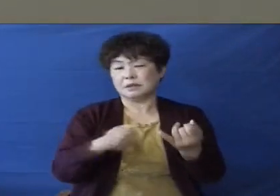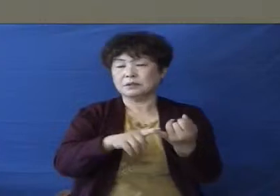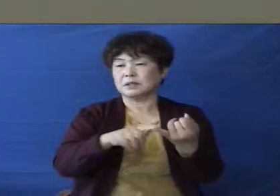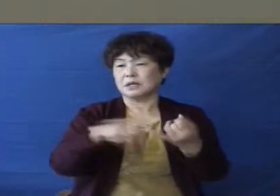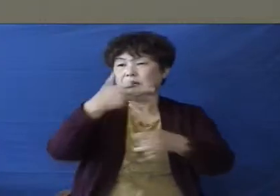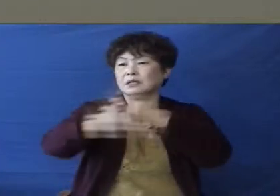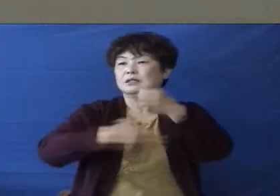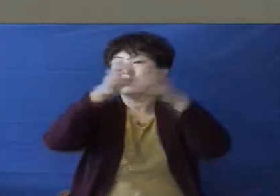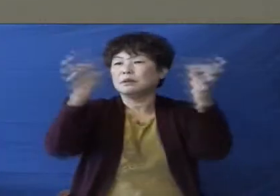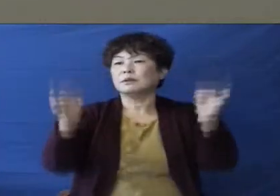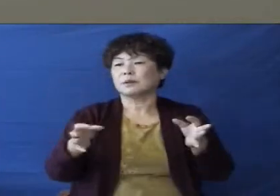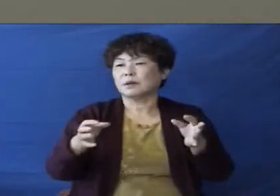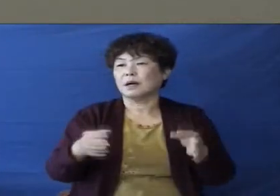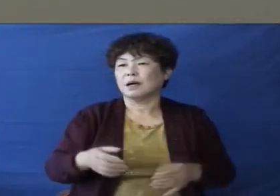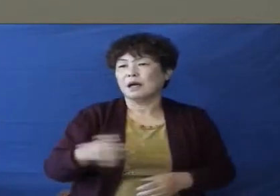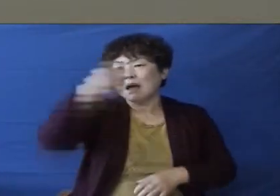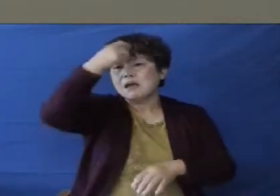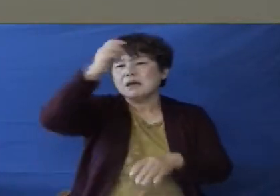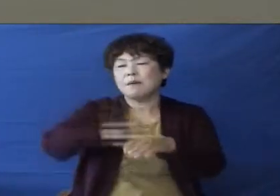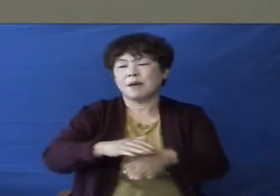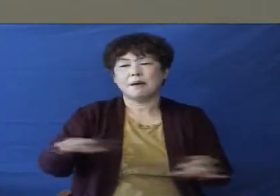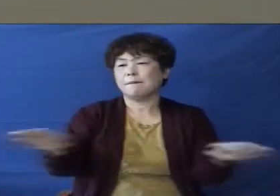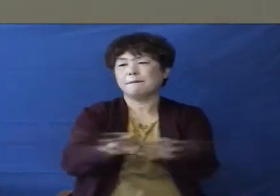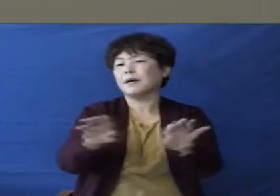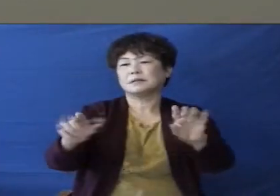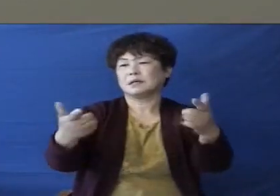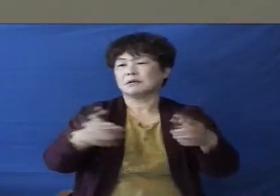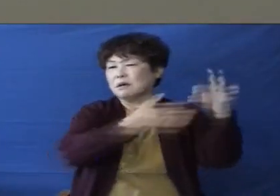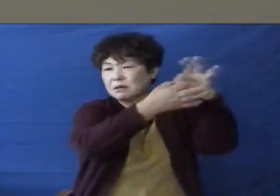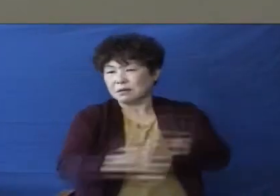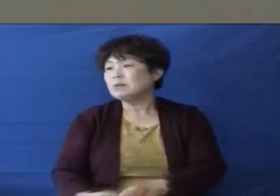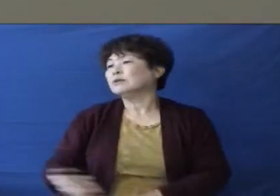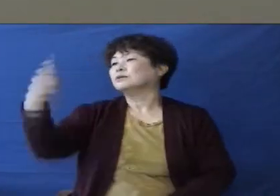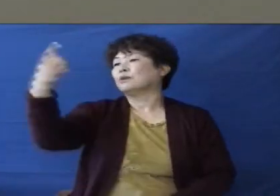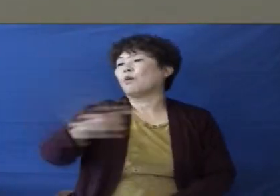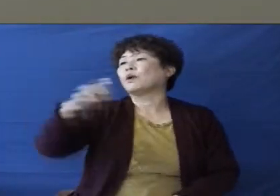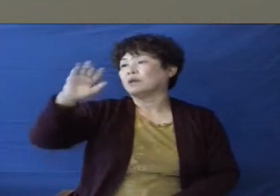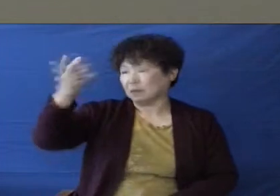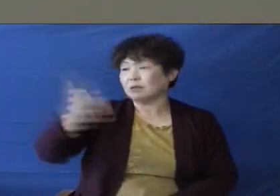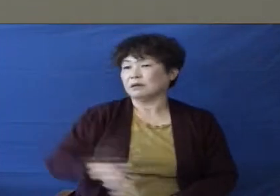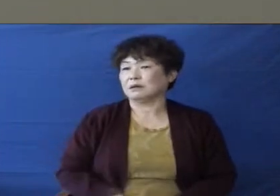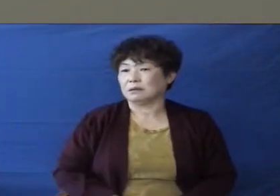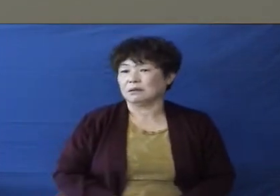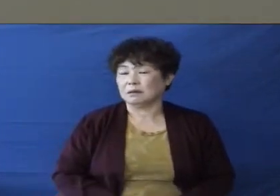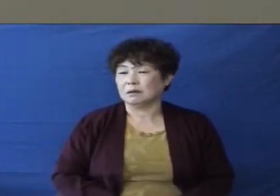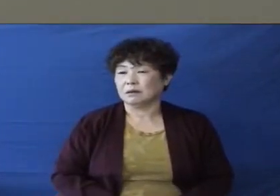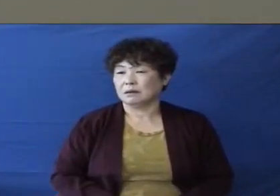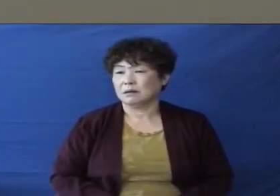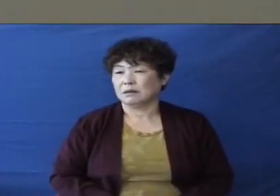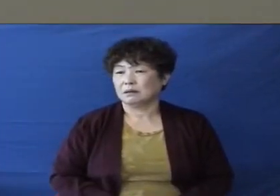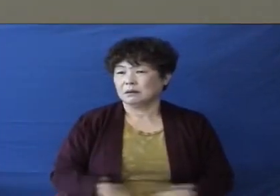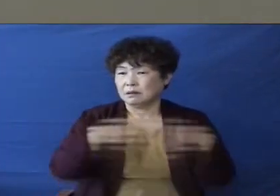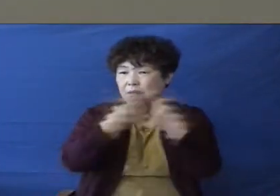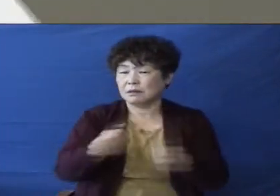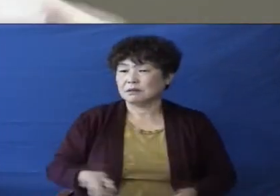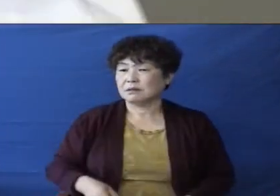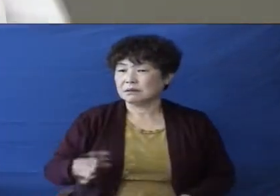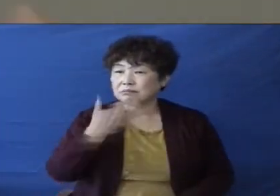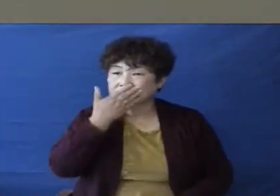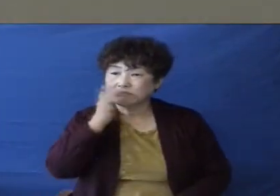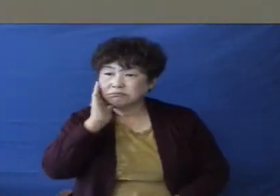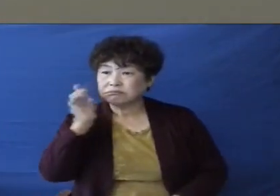돌아다니면서 사도 바울처럼 제 사도 바울이 예수님의 삶을 본 받은 거 아닙니까 해당한 유대인들이 있는 곳이라면 어디든지 있었어요